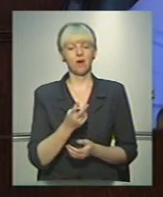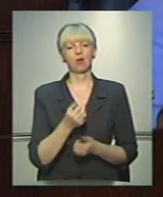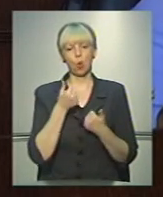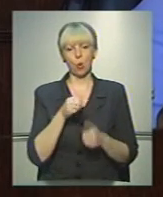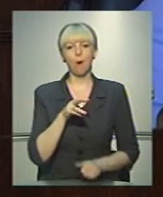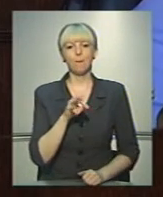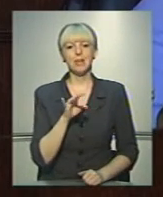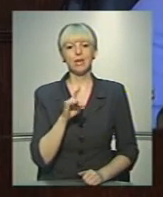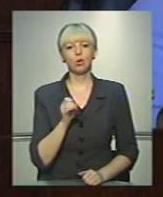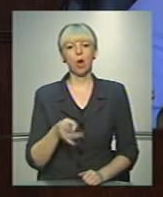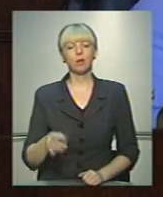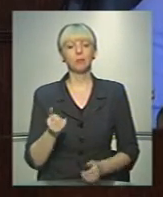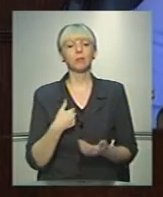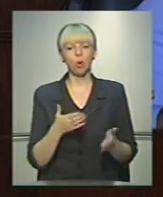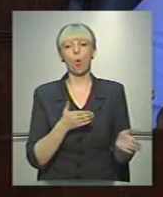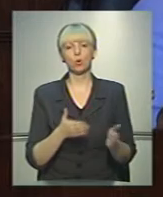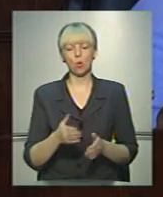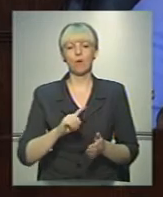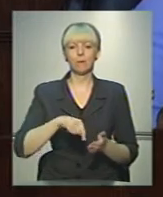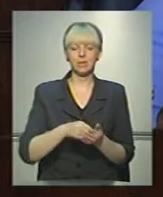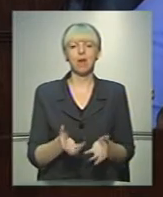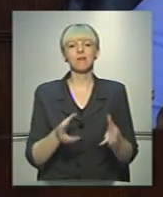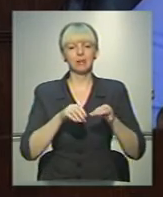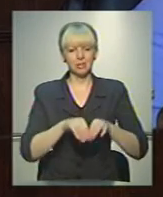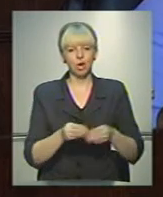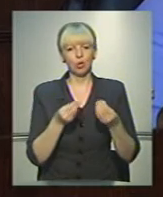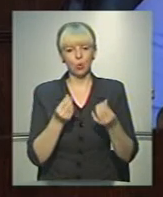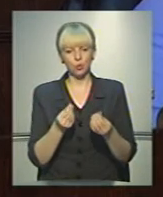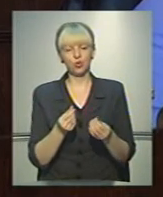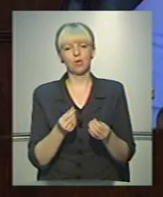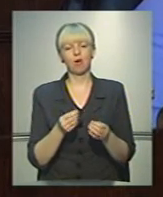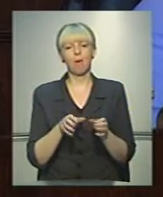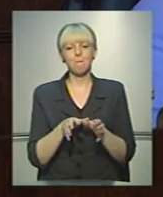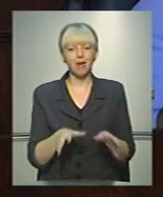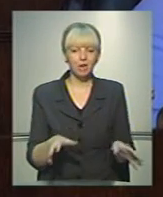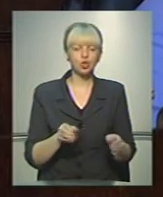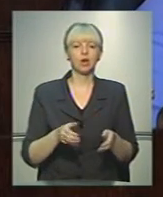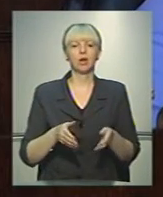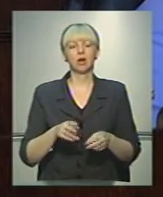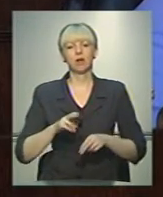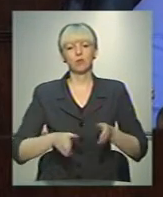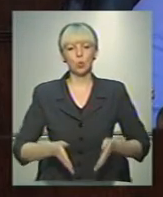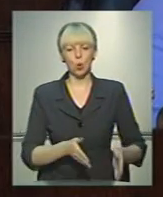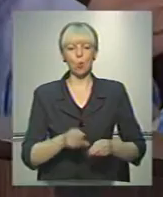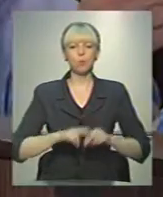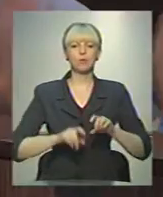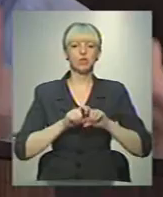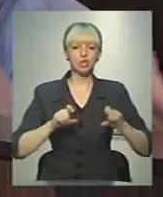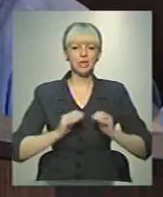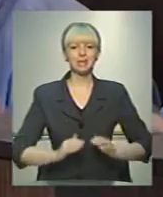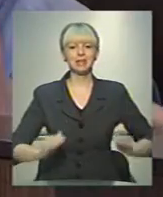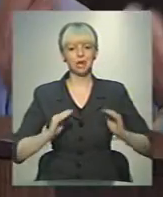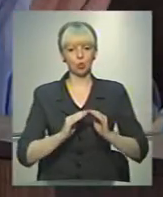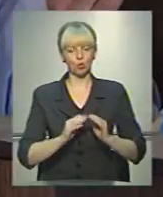хороших мікрорайони, на які ми готові місто вкладати гроші в мережі, в дороги, в будівництво шкіл, садочків.